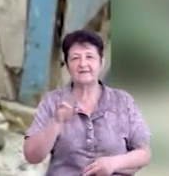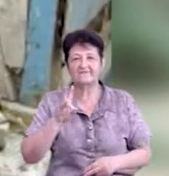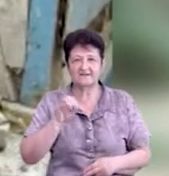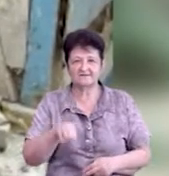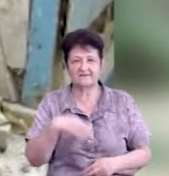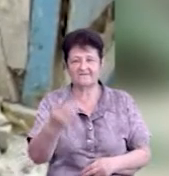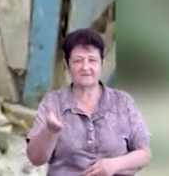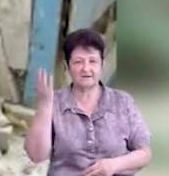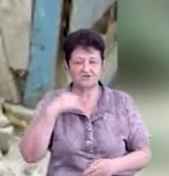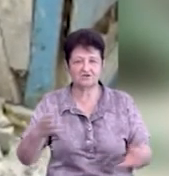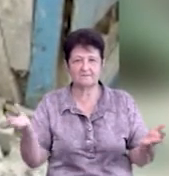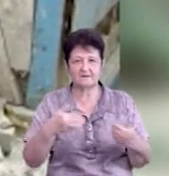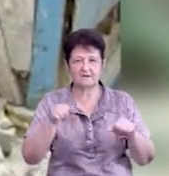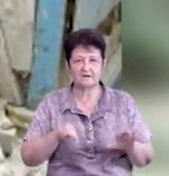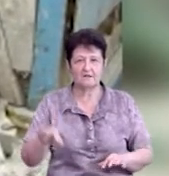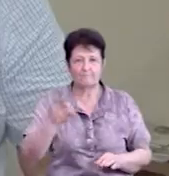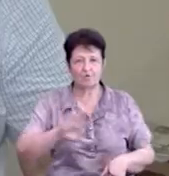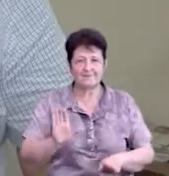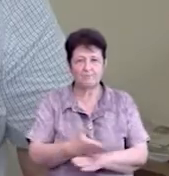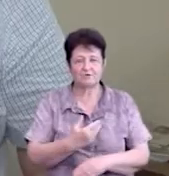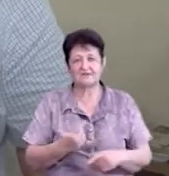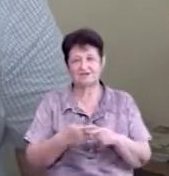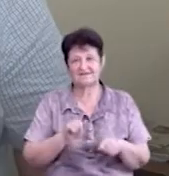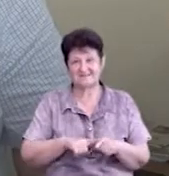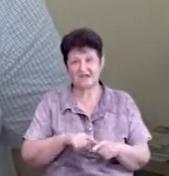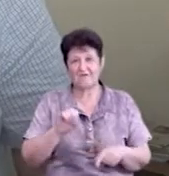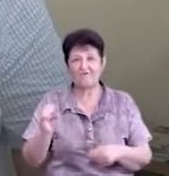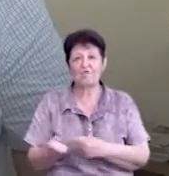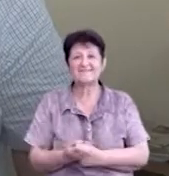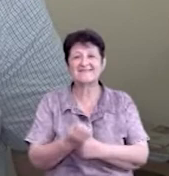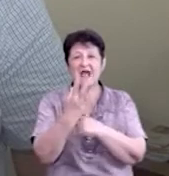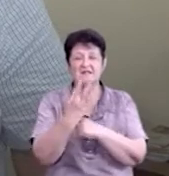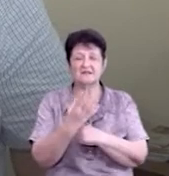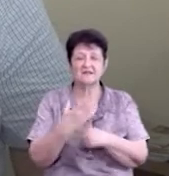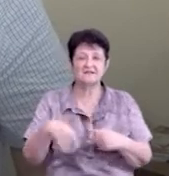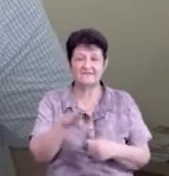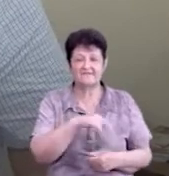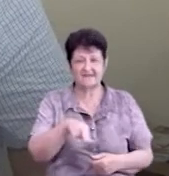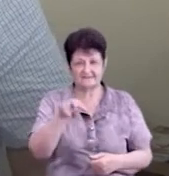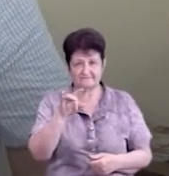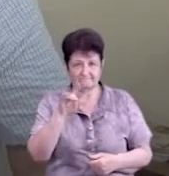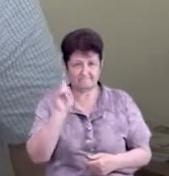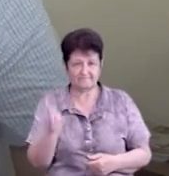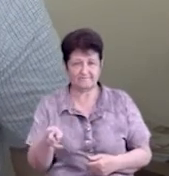Сердюк. Він тоді приймав рішення про демонтаж. Цей фонтан по рівню і весь сквер,